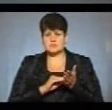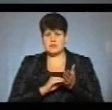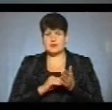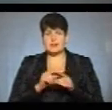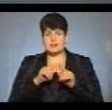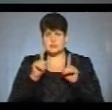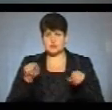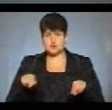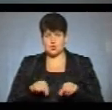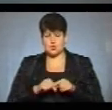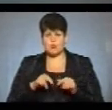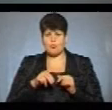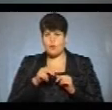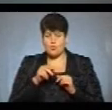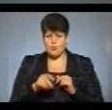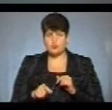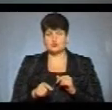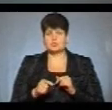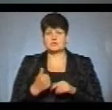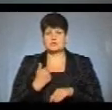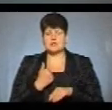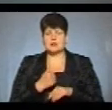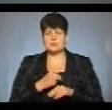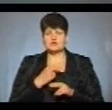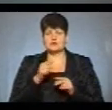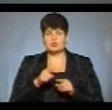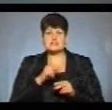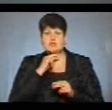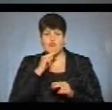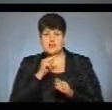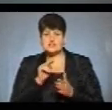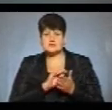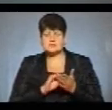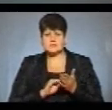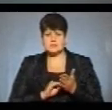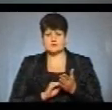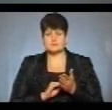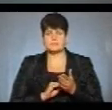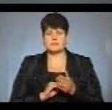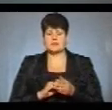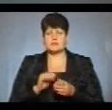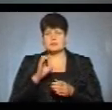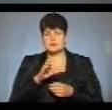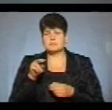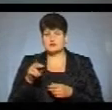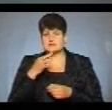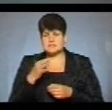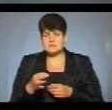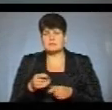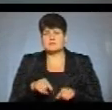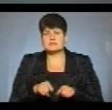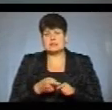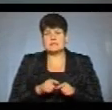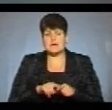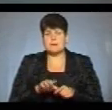обходу, і той листок обходу на основі того, які зауваження записуються. І така, то, що Степан Петрович сказав, така